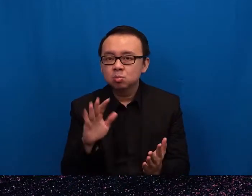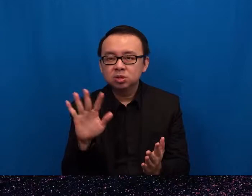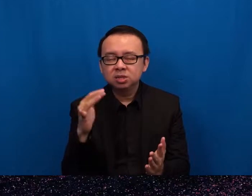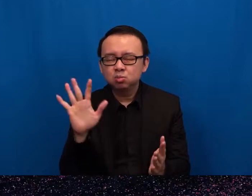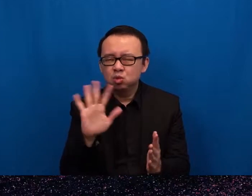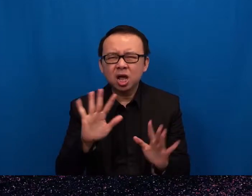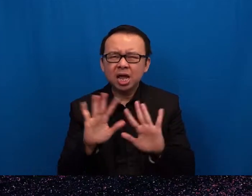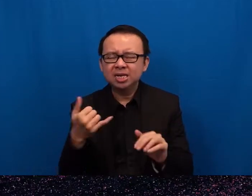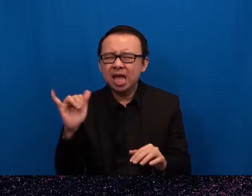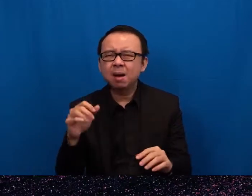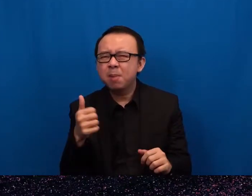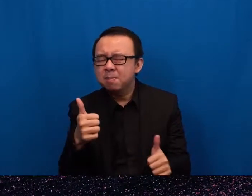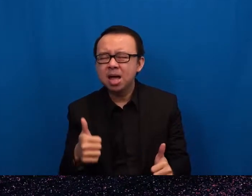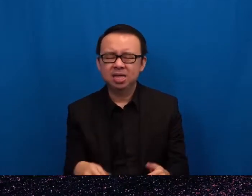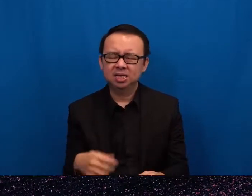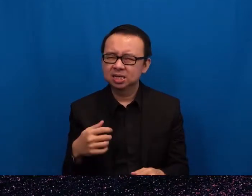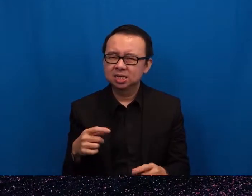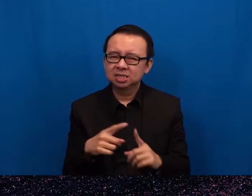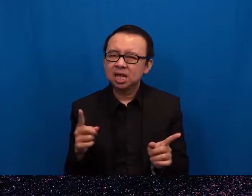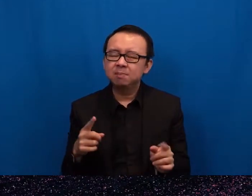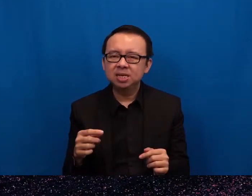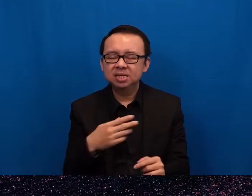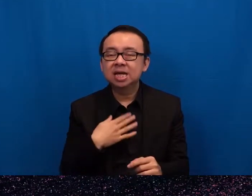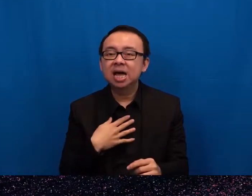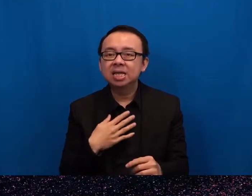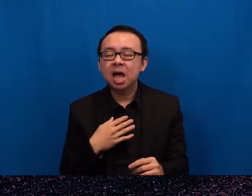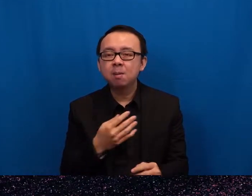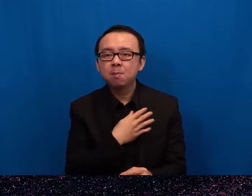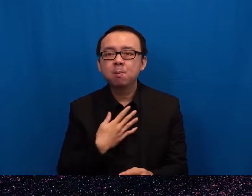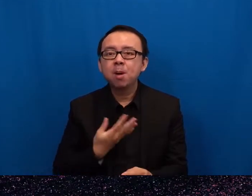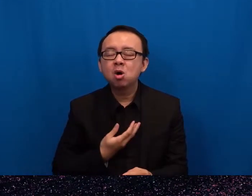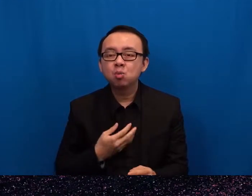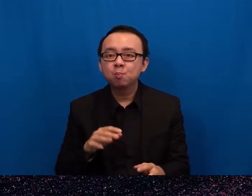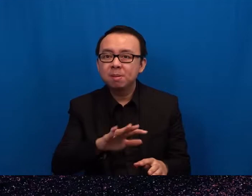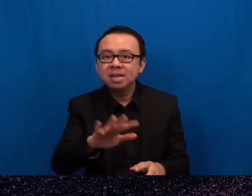lupa, Paulus dipelihara karena dia adalah hamba sorga.